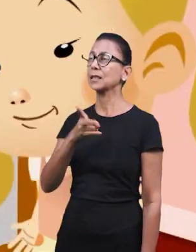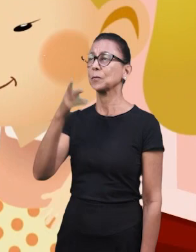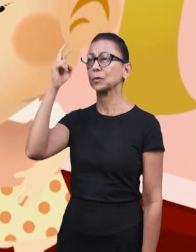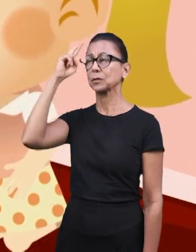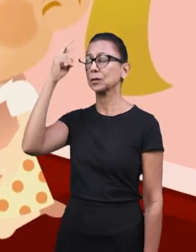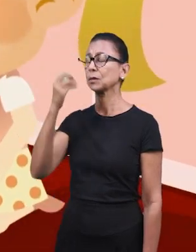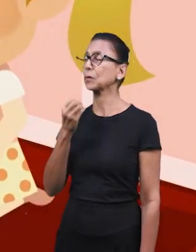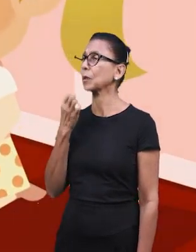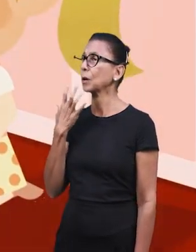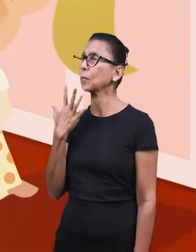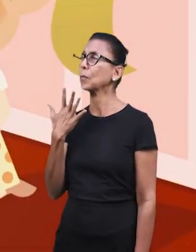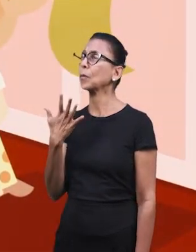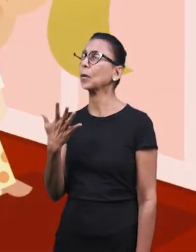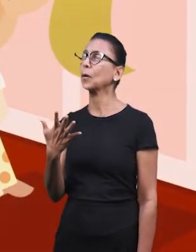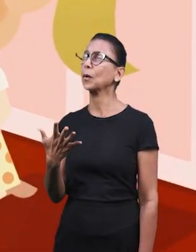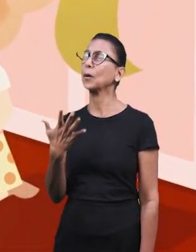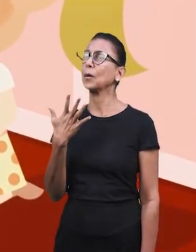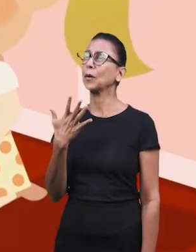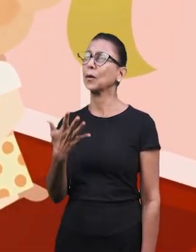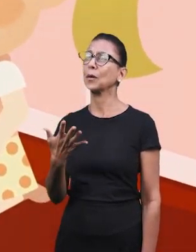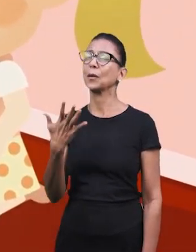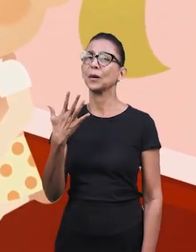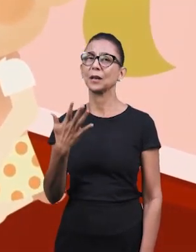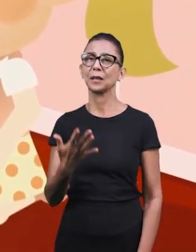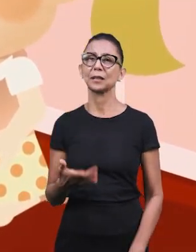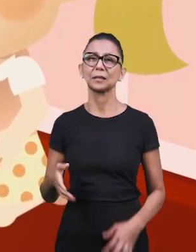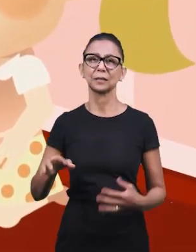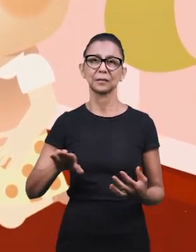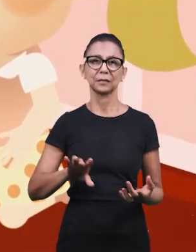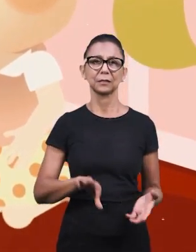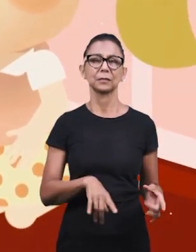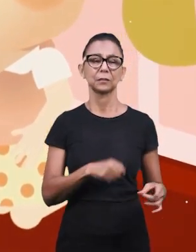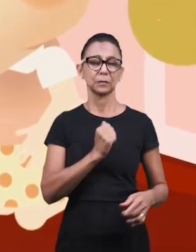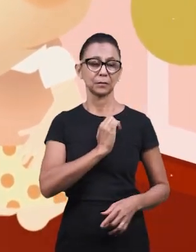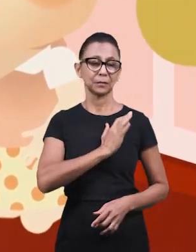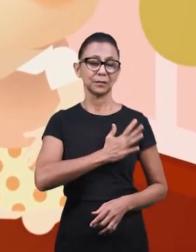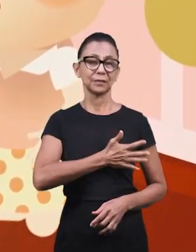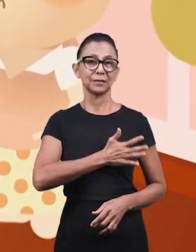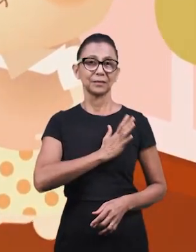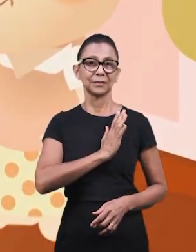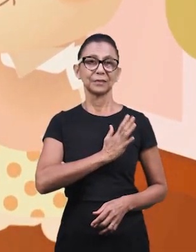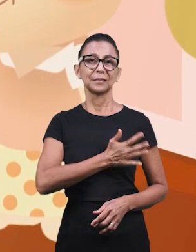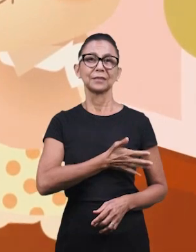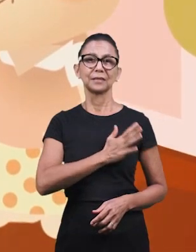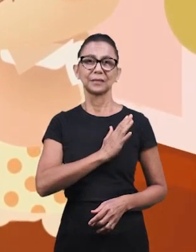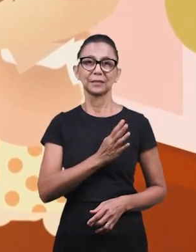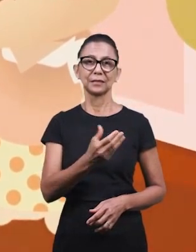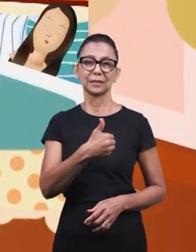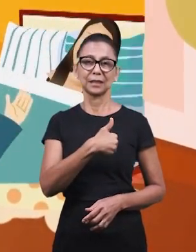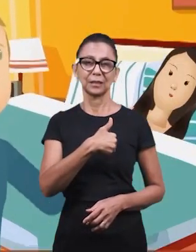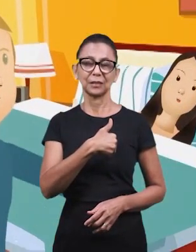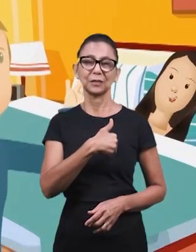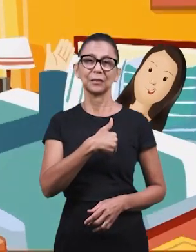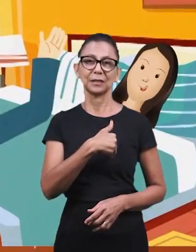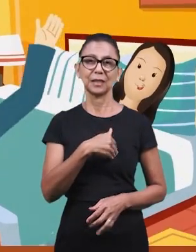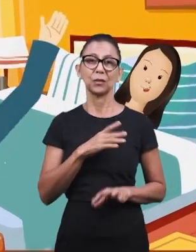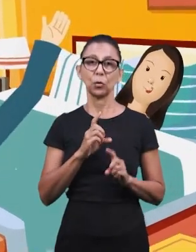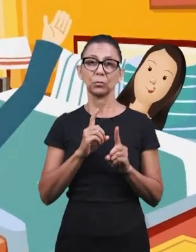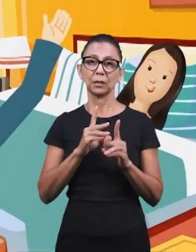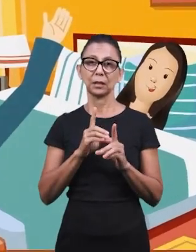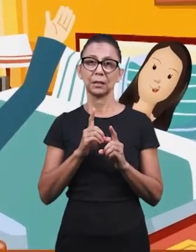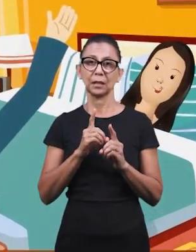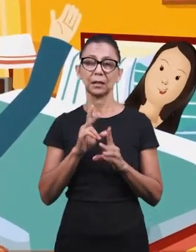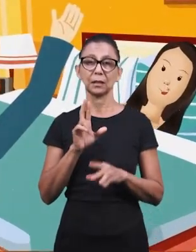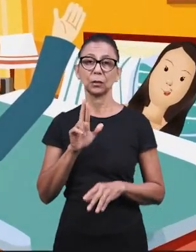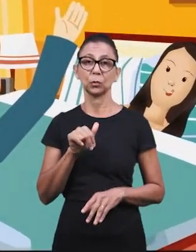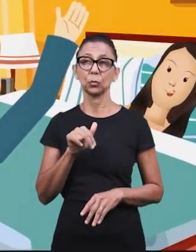Господь мой. Сердце трепещущее, слыша голос Твой.